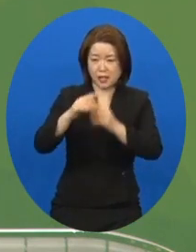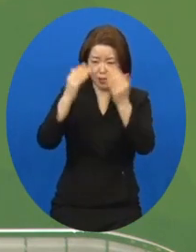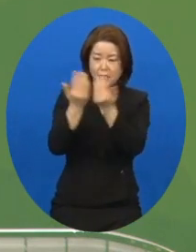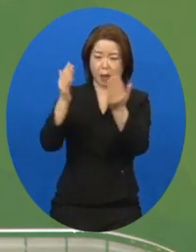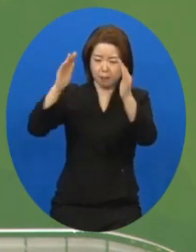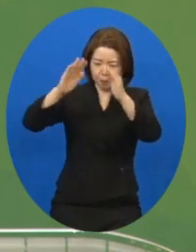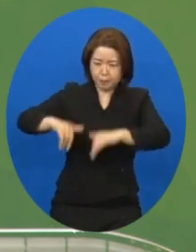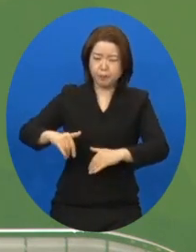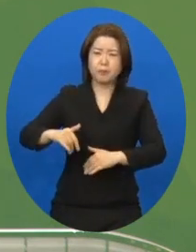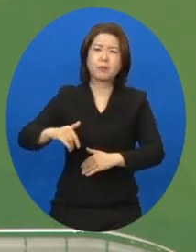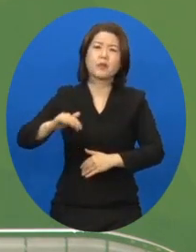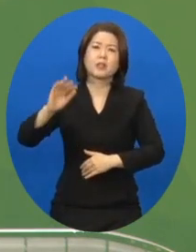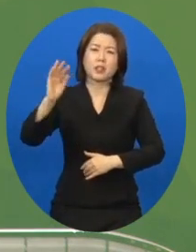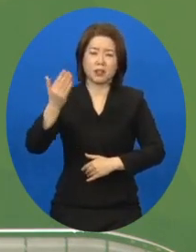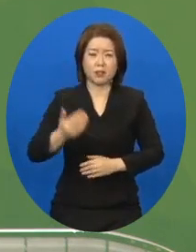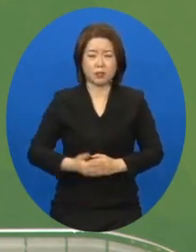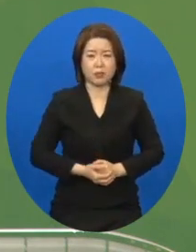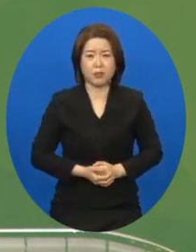무너지는 거예요.